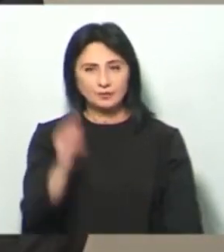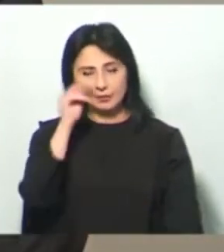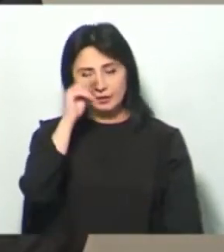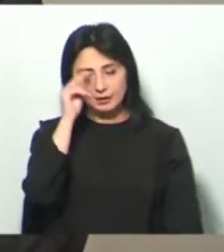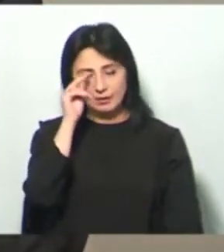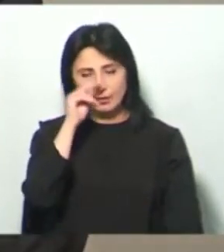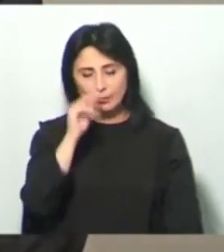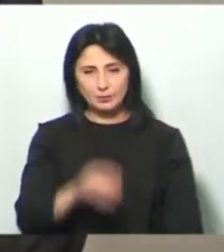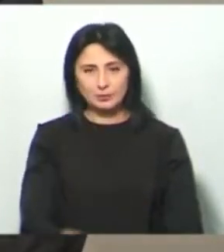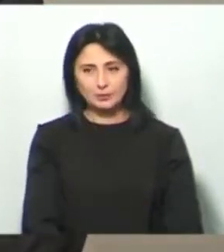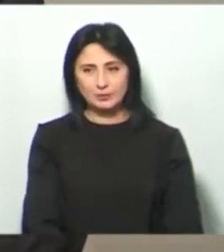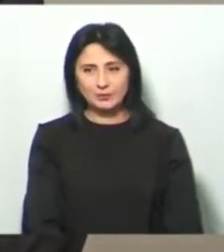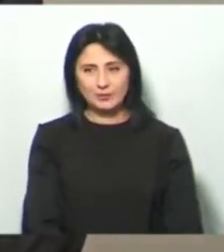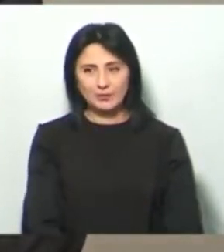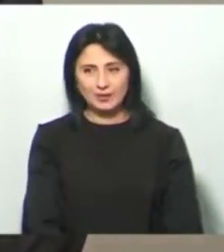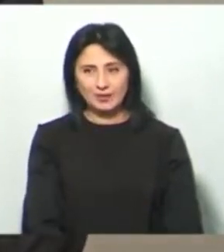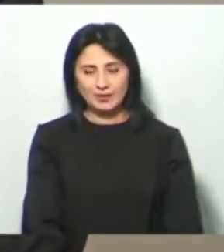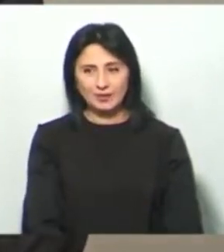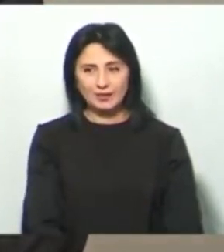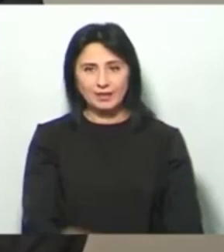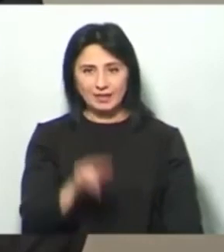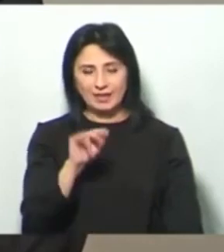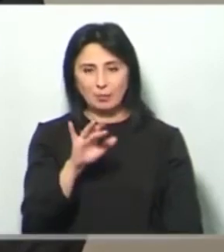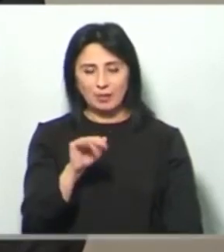ვსწავლობდი ტბეთში,